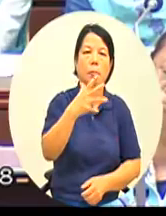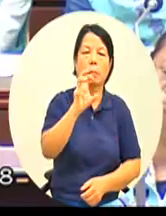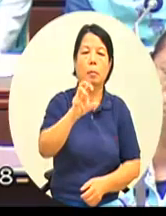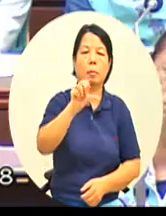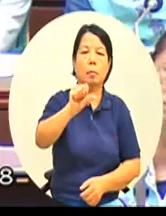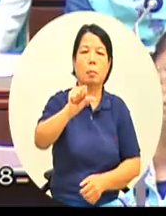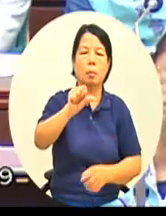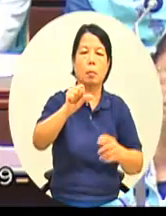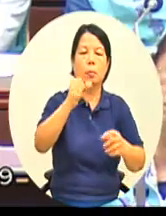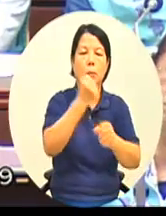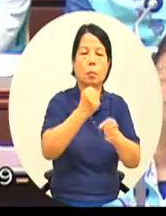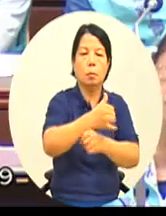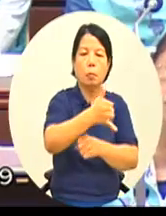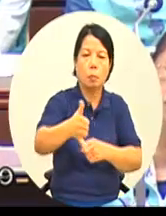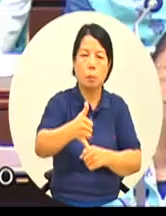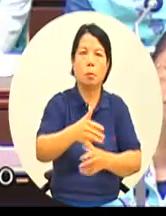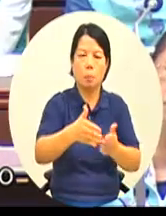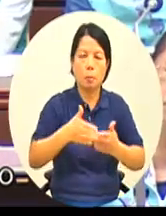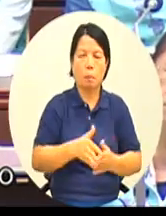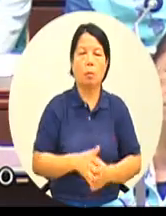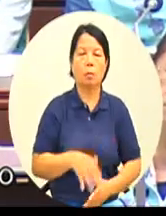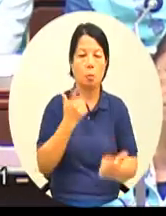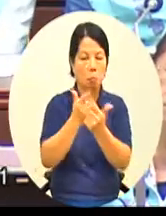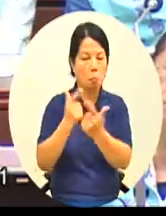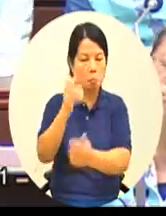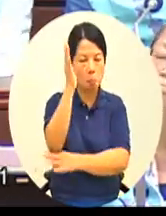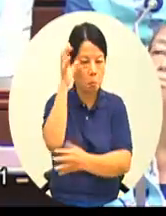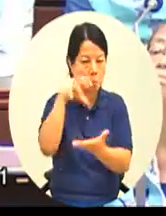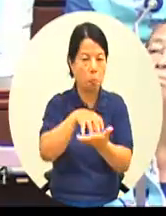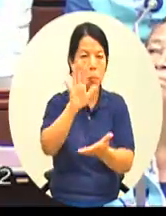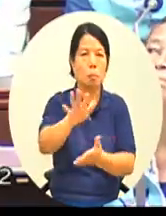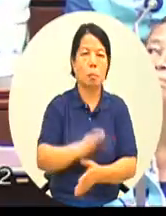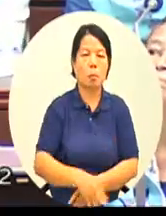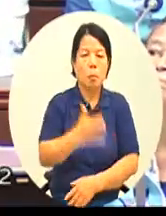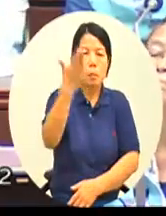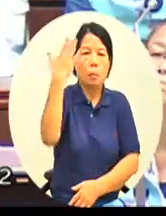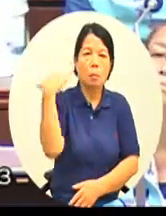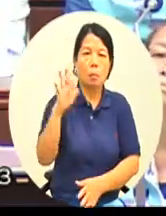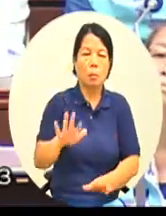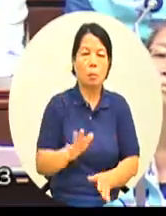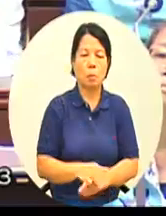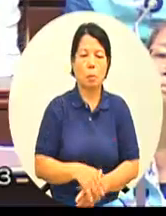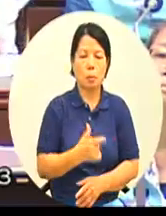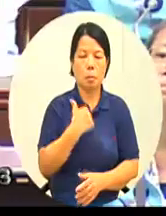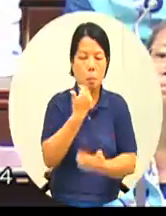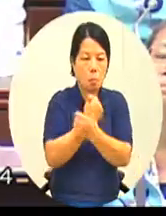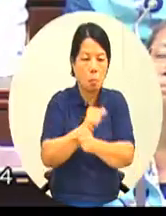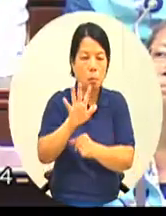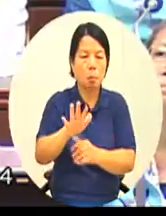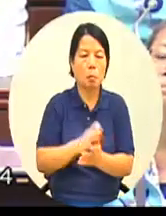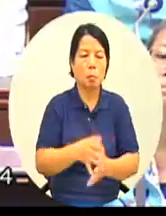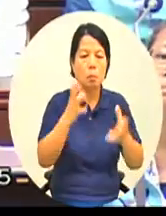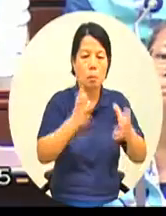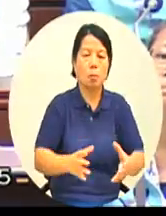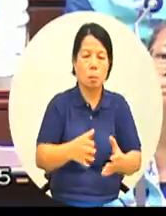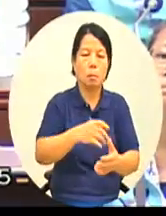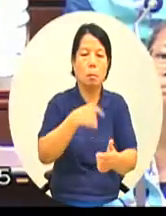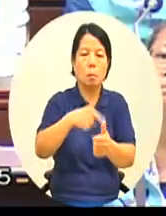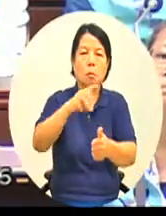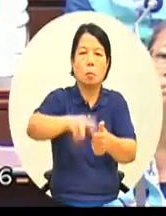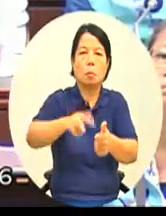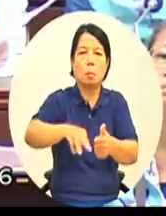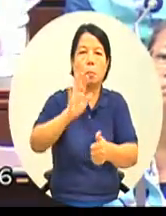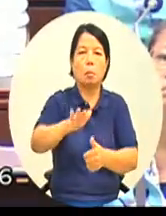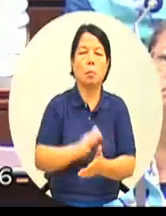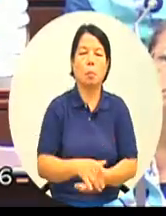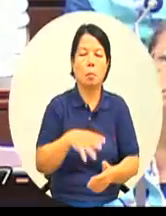1885位的工作人力符合资格的啊。但是我们过往的一个实际的经验就是，我们开班训练可能